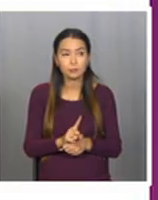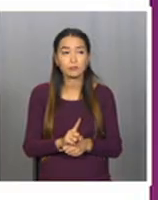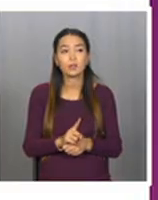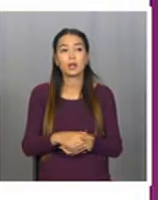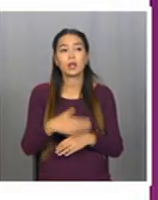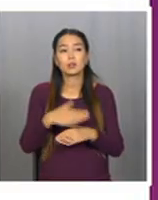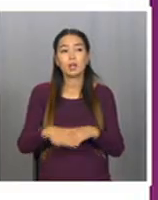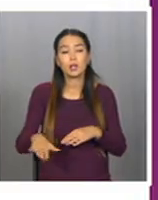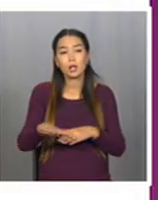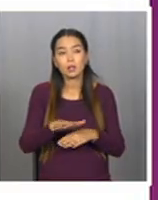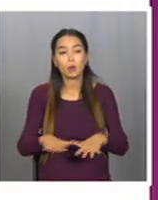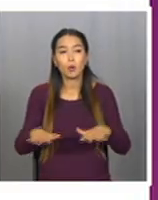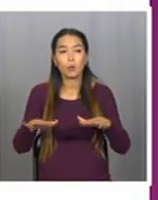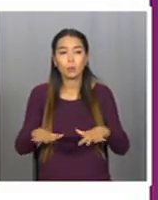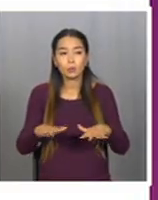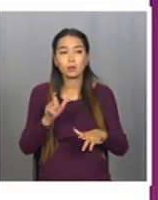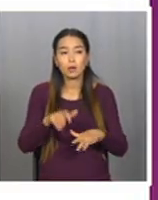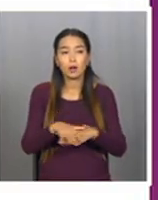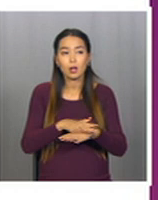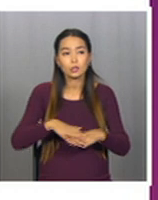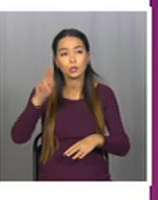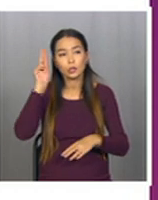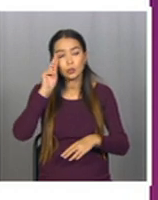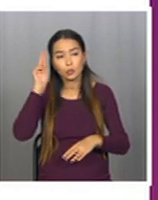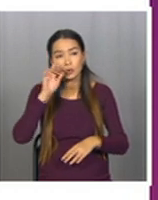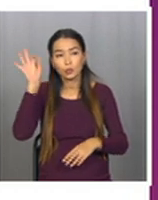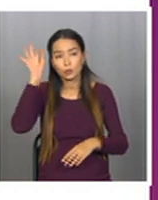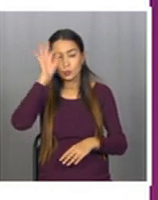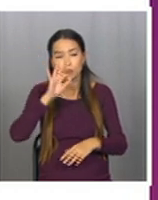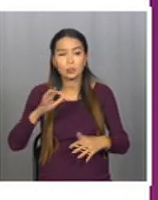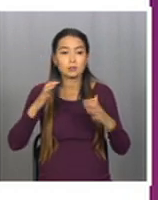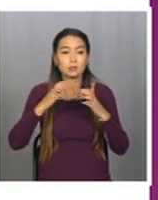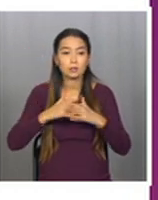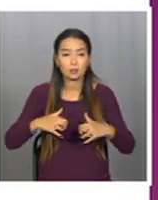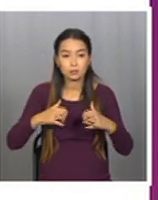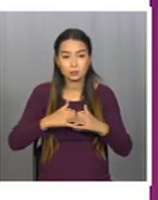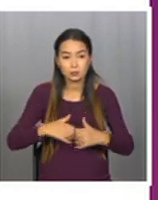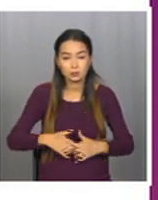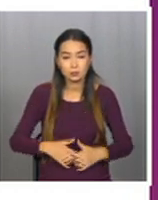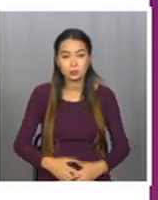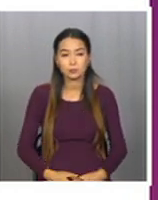Далалықтардың отырықшы халықтан үйренгендері туралы талдаңыз.